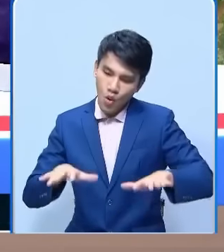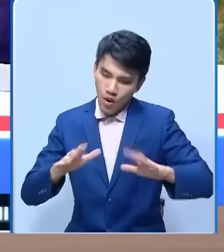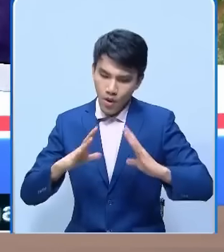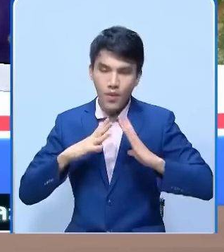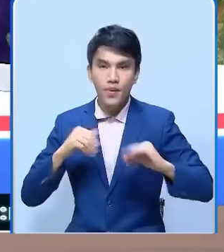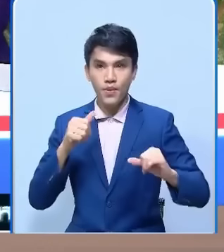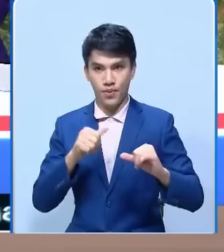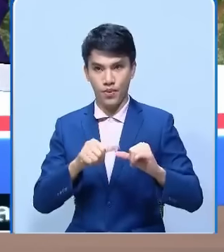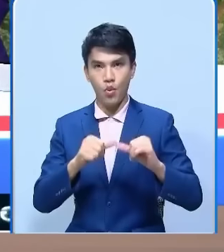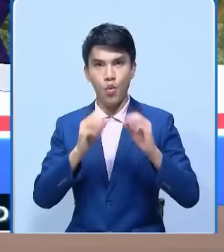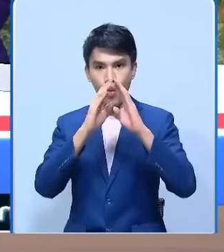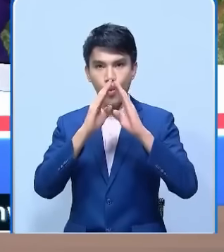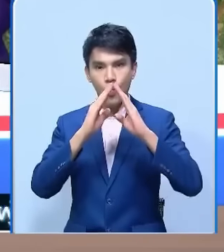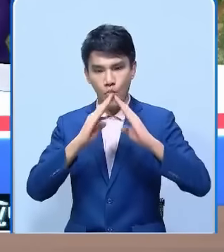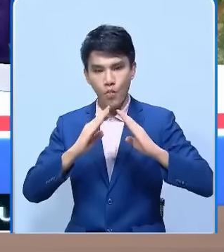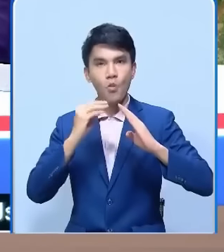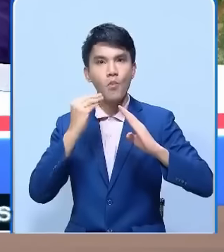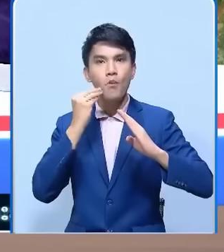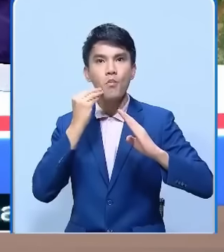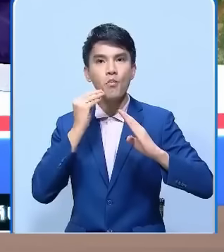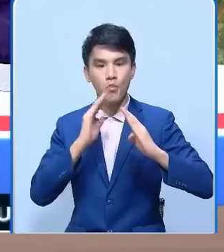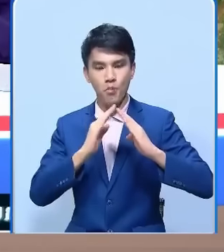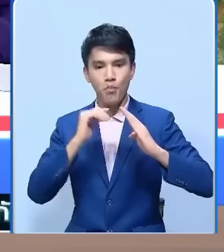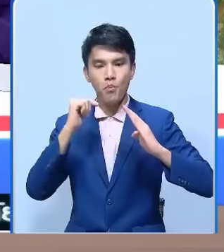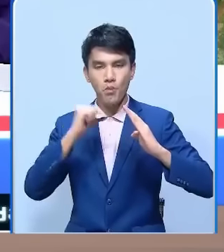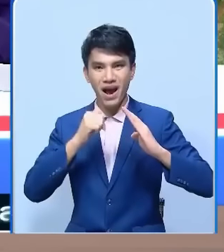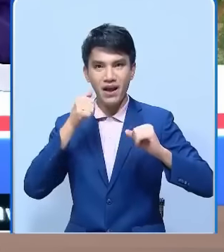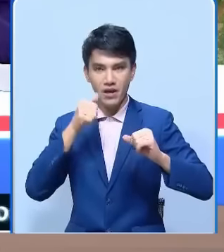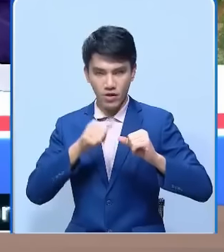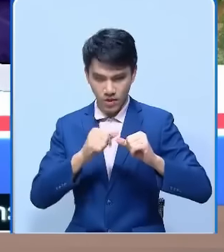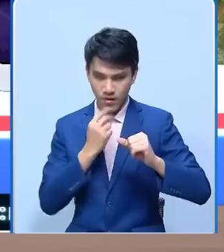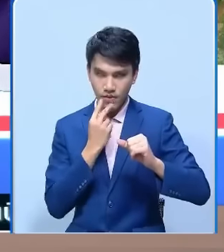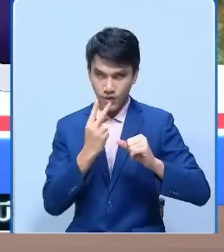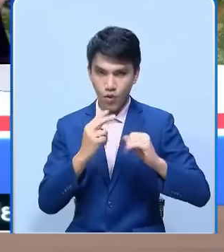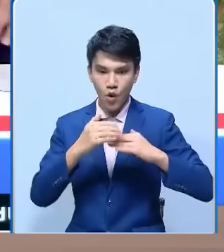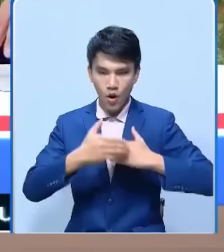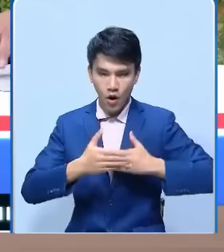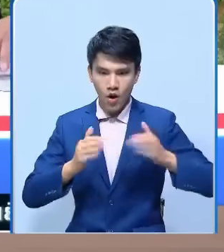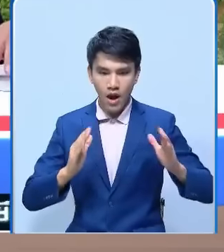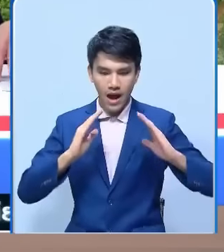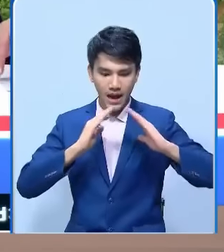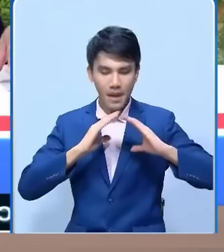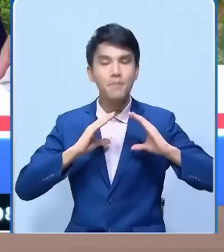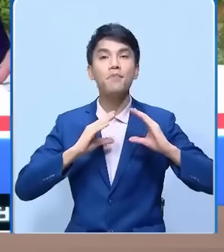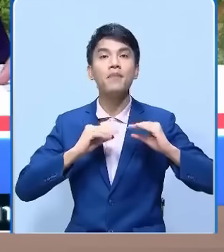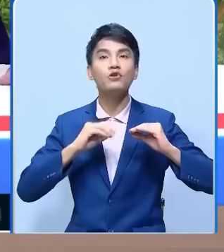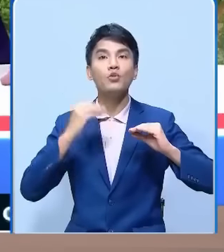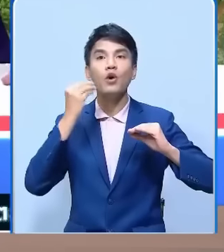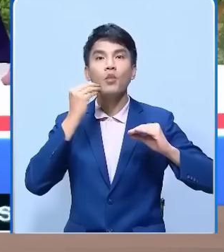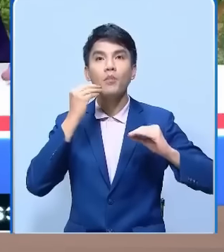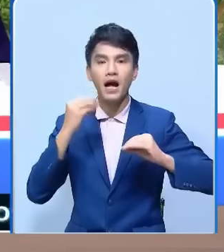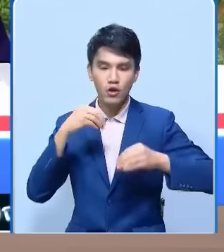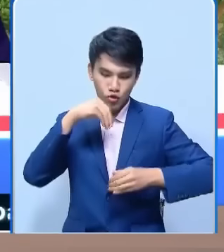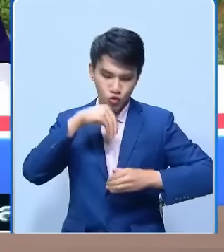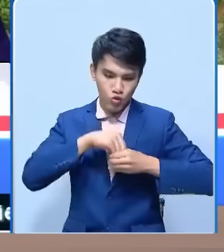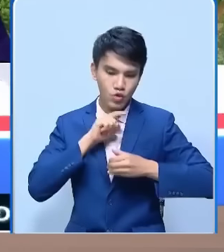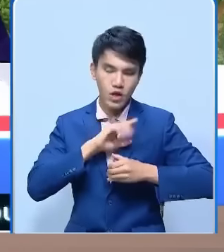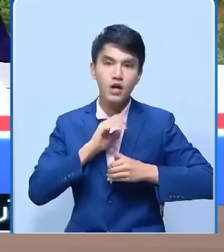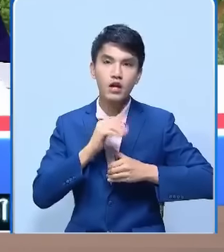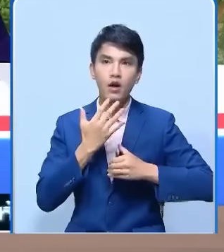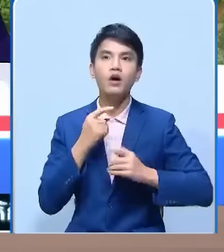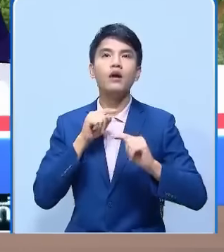ยกันอยู่บนศาลาประชาคมของหมู่บ้านล่าสุดเป็นอย่างไรผู้สื่อข่าวของเราอีกชุดหนึ่งคุณเกรียงไกรรัตนะเกาะติดอยู่ที่พื้นที่ตำบ